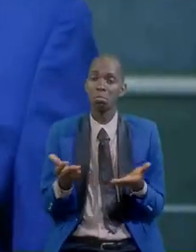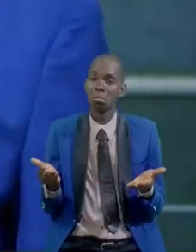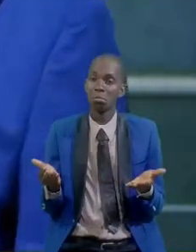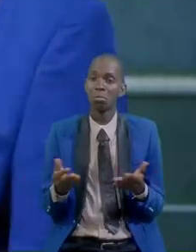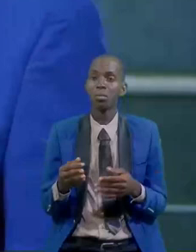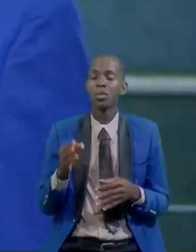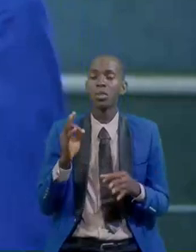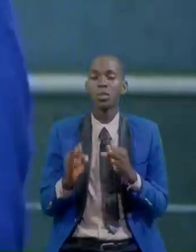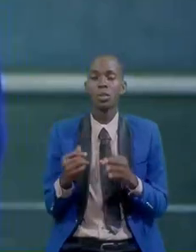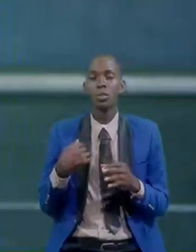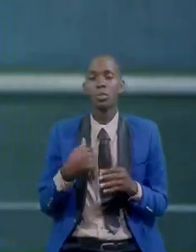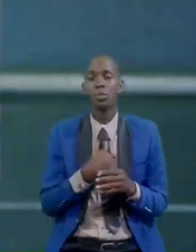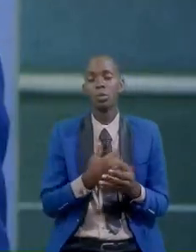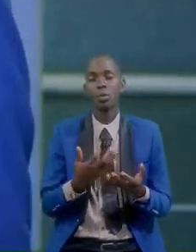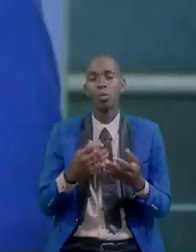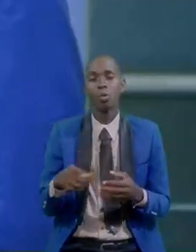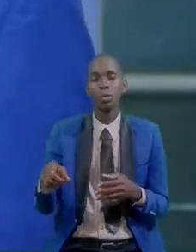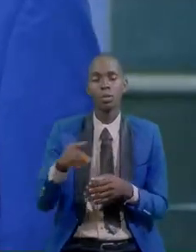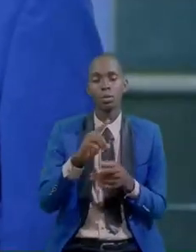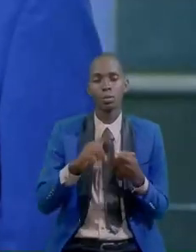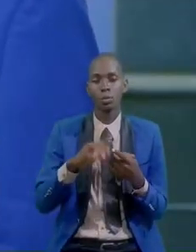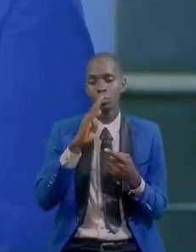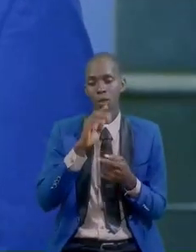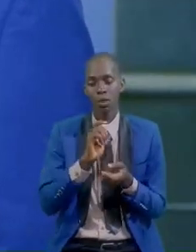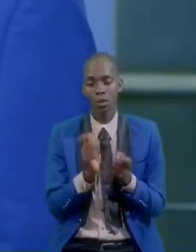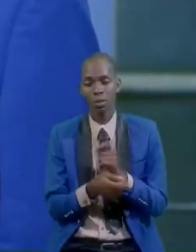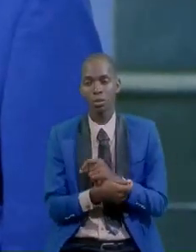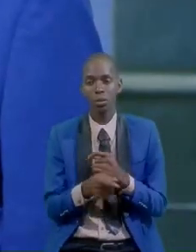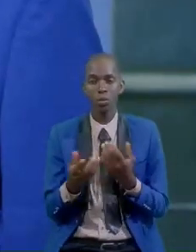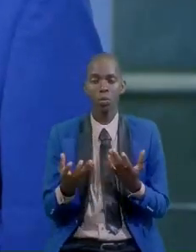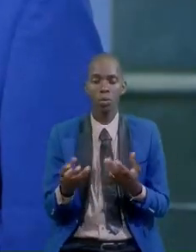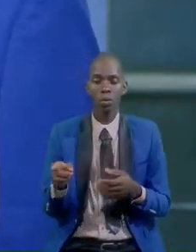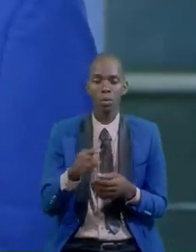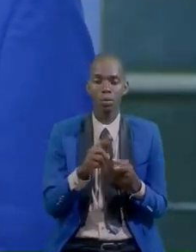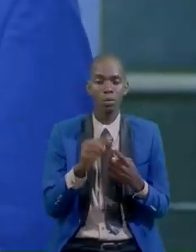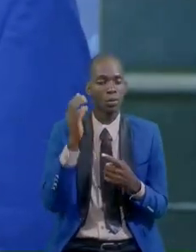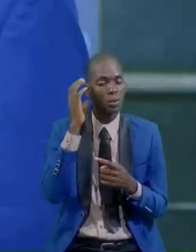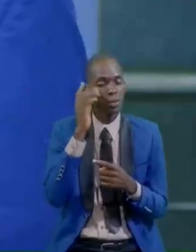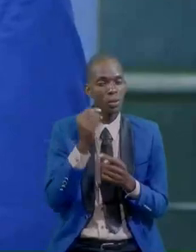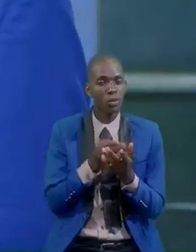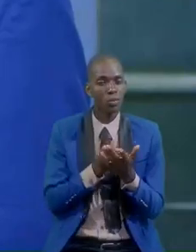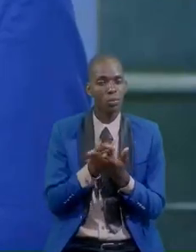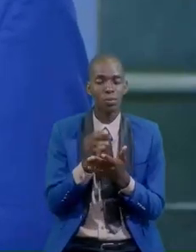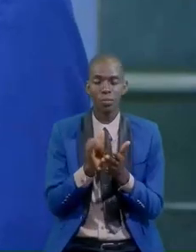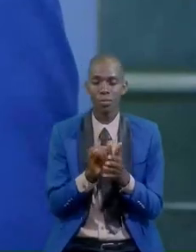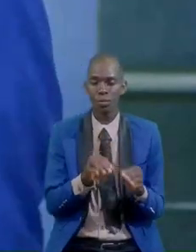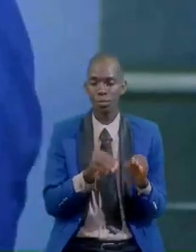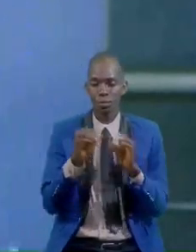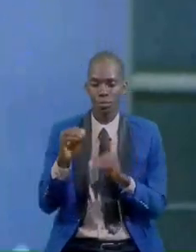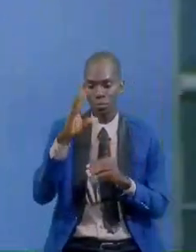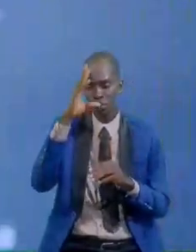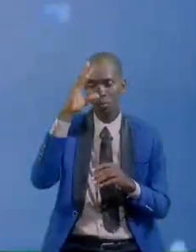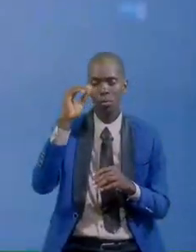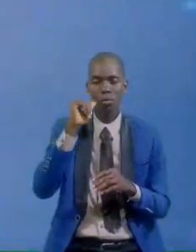Si nous voulons qu'ils soient convertis, si nous voulons qu'ils entendent la vérité qui affranchit les hommes et les